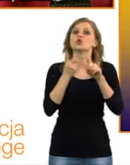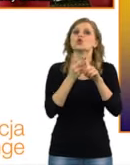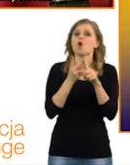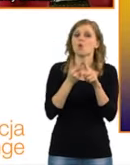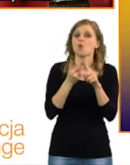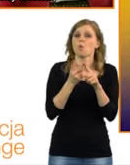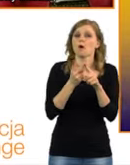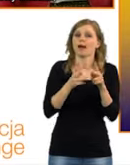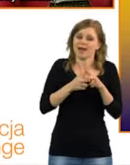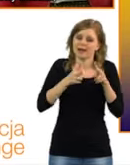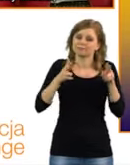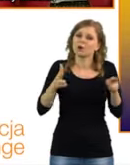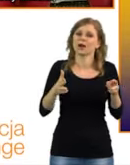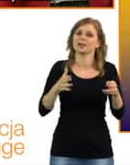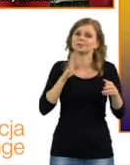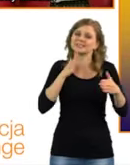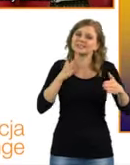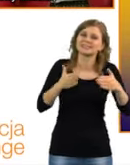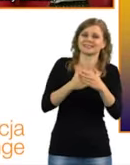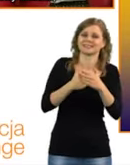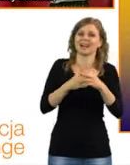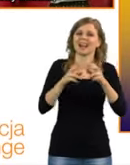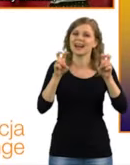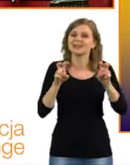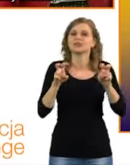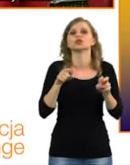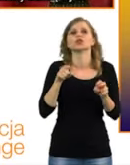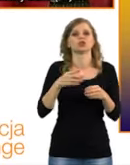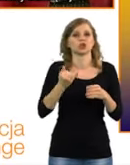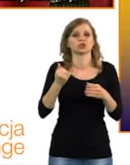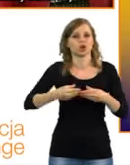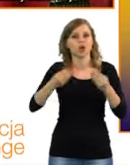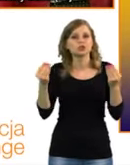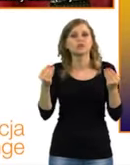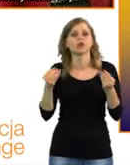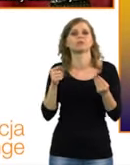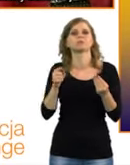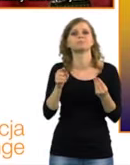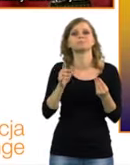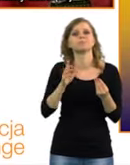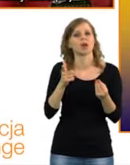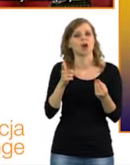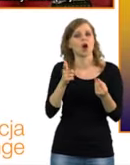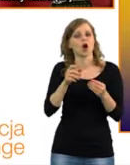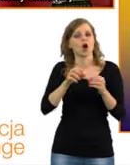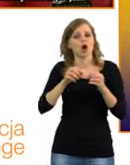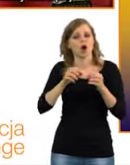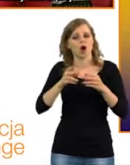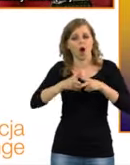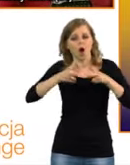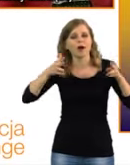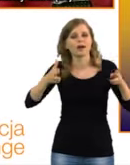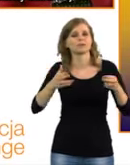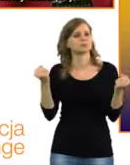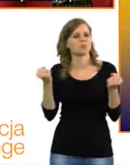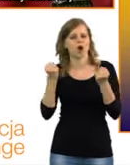Drugi taki krytyczny okres w rozwoju dziecka, który ma ogromne